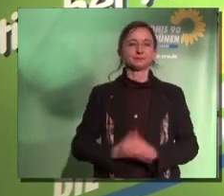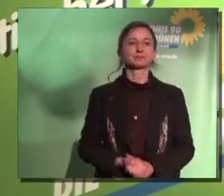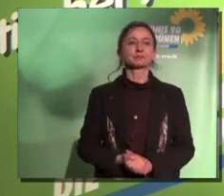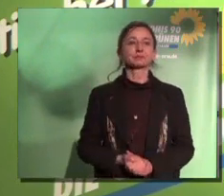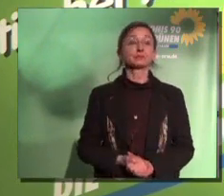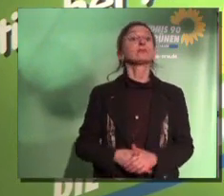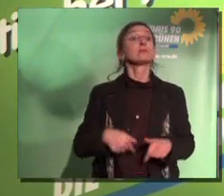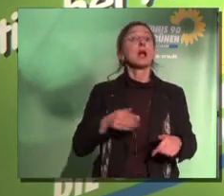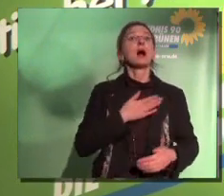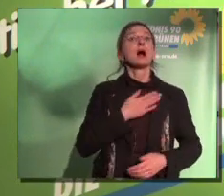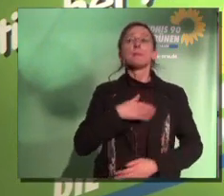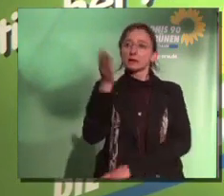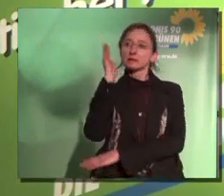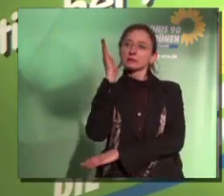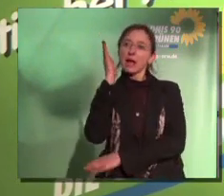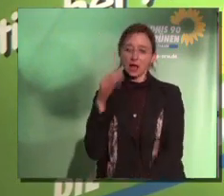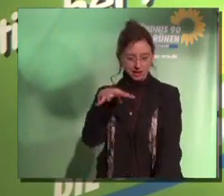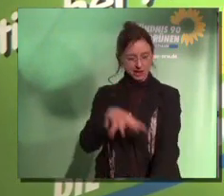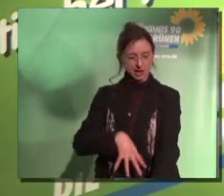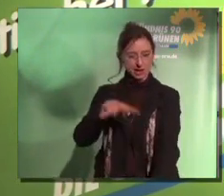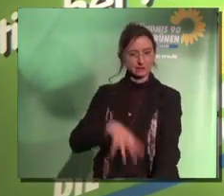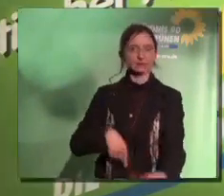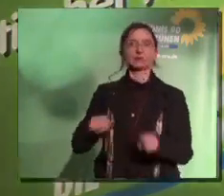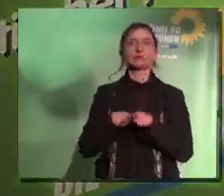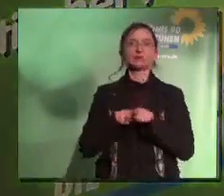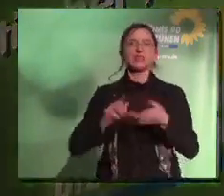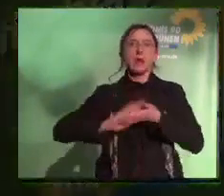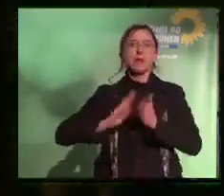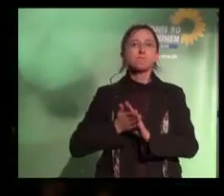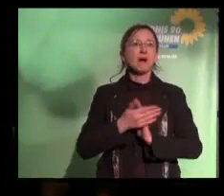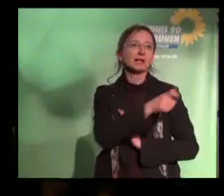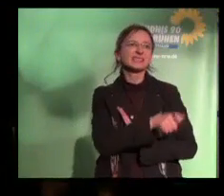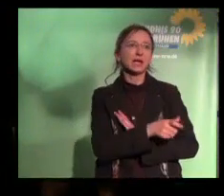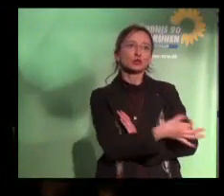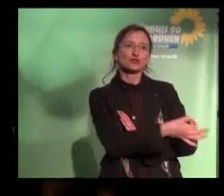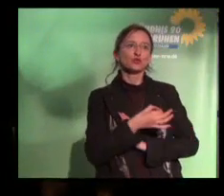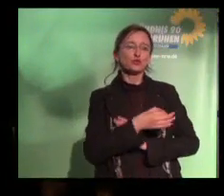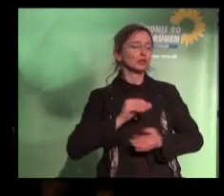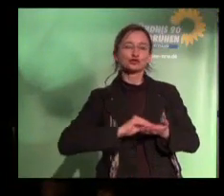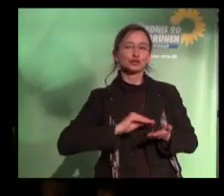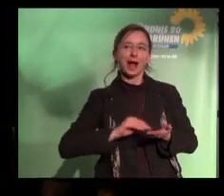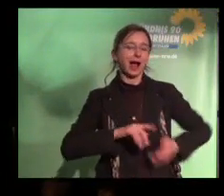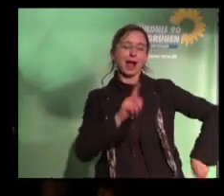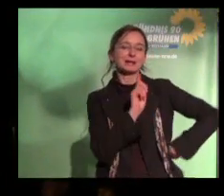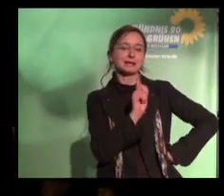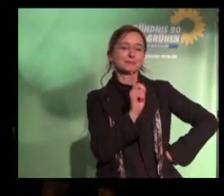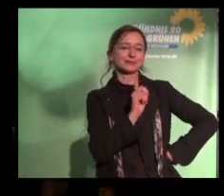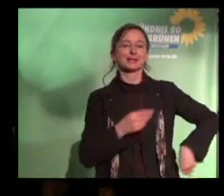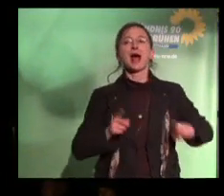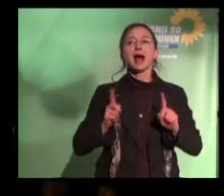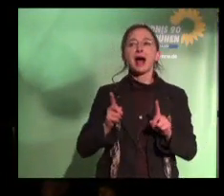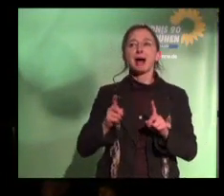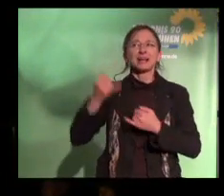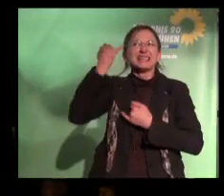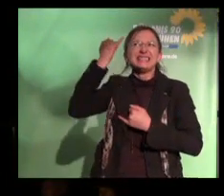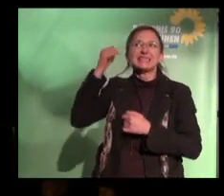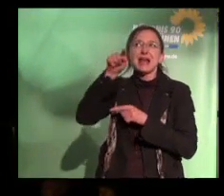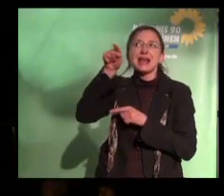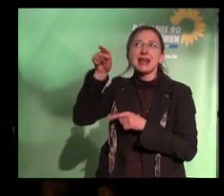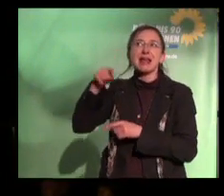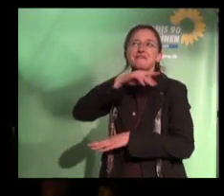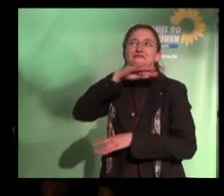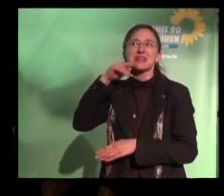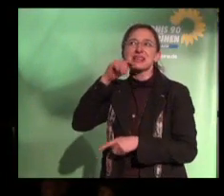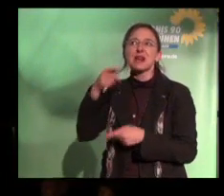kein Praktikant geschrieben, aber dafür sind viele Ideen abgekupfert,